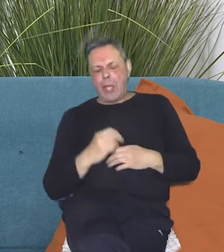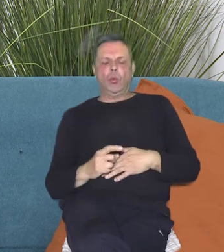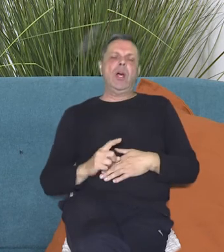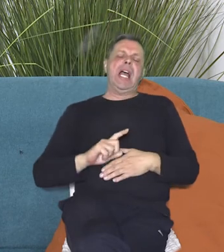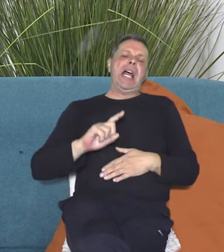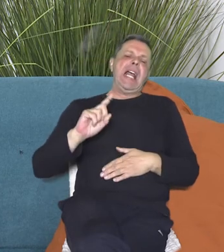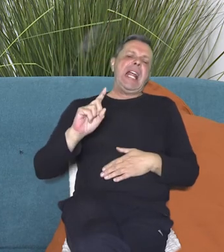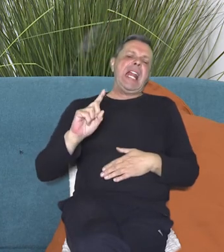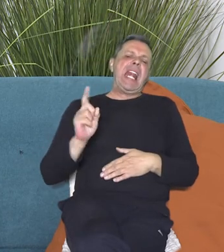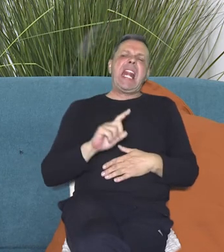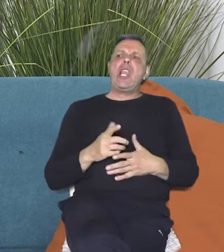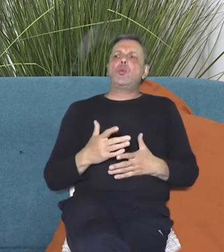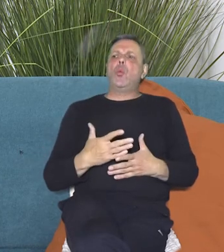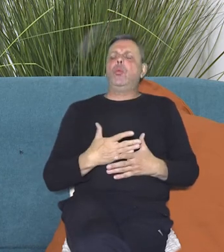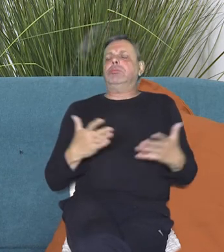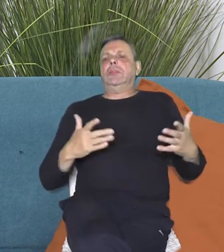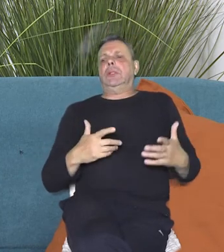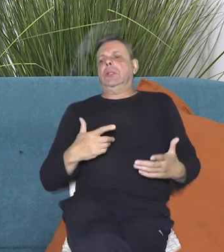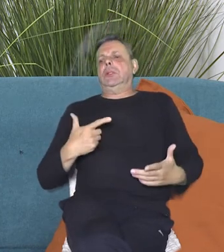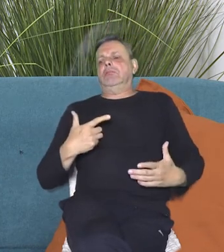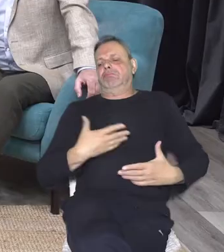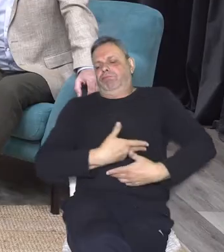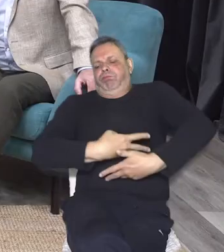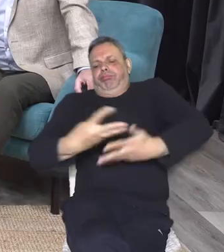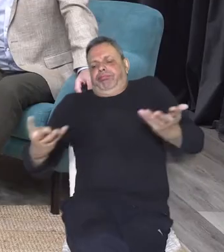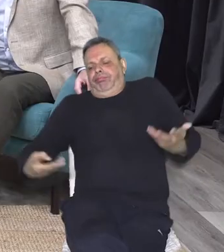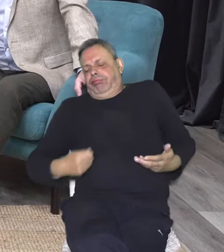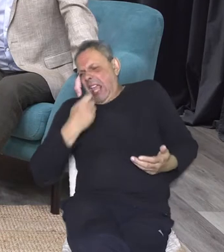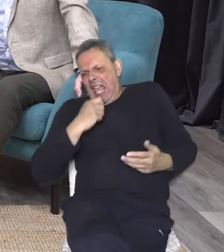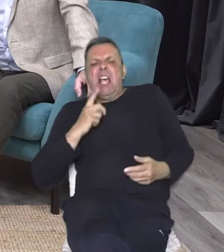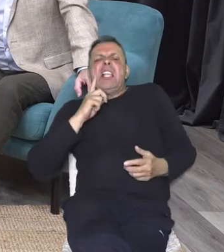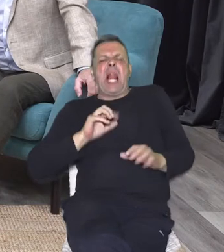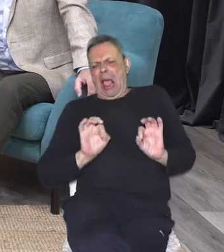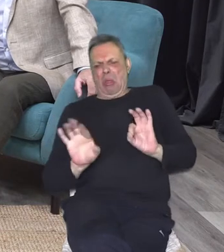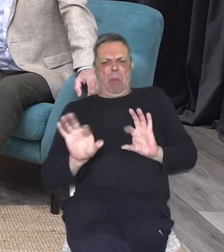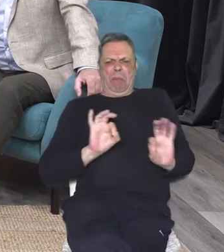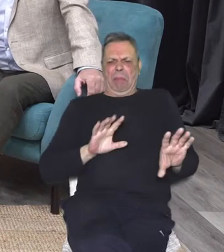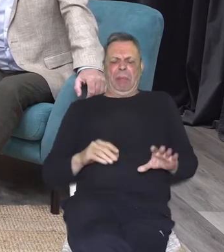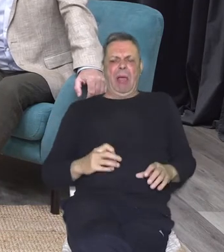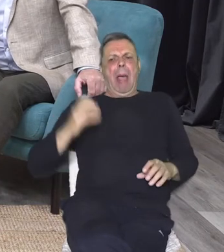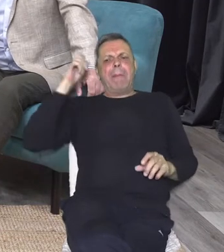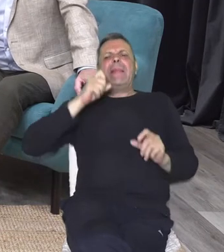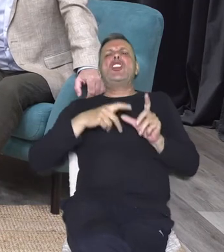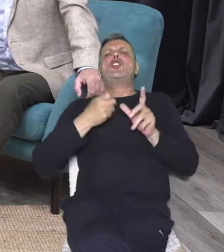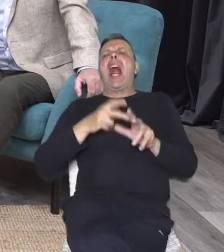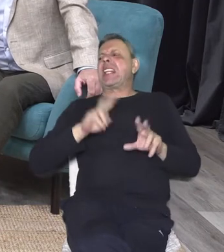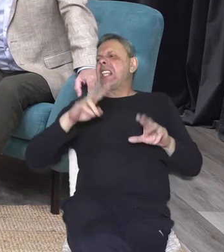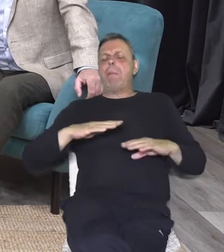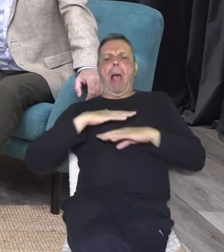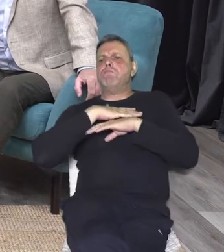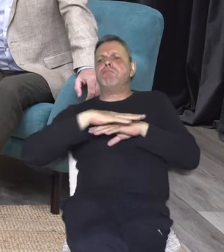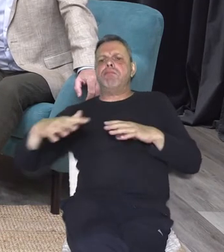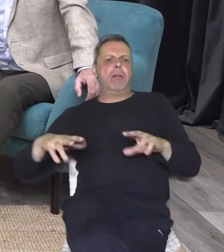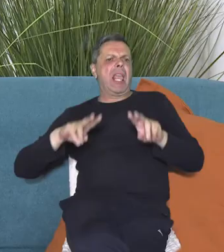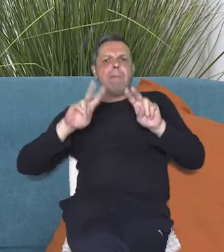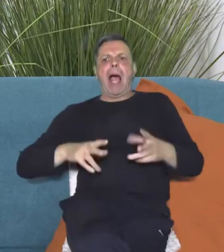oni nisu neki gurmani, oni nisu od slatkoga i tako. Onda recimo princ Charles ima cijelo imanje koje